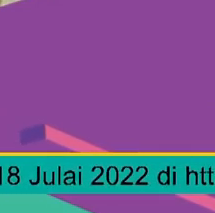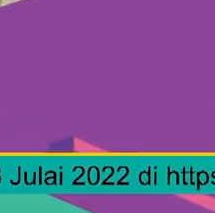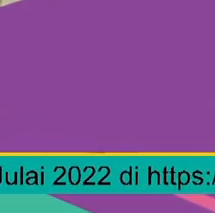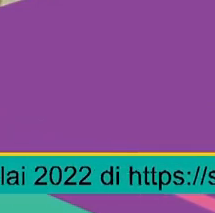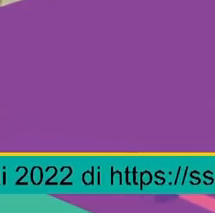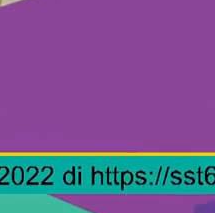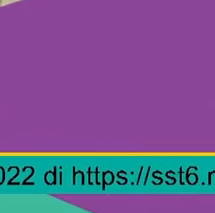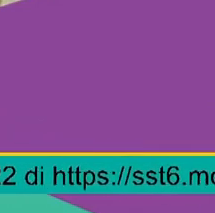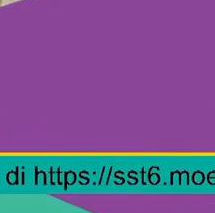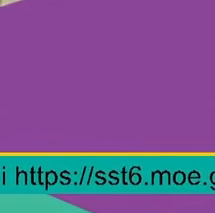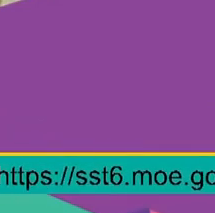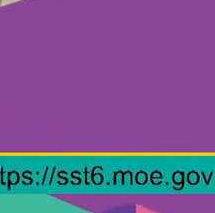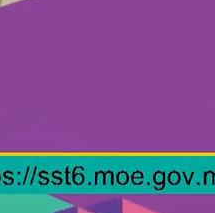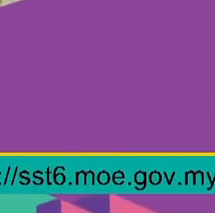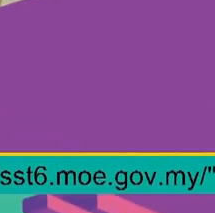Faiza